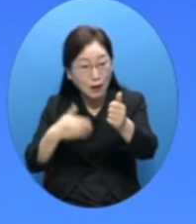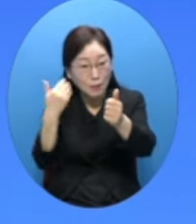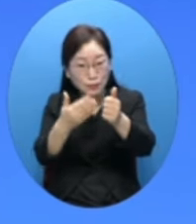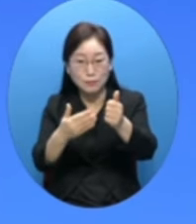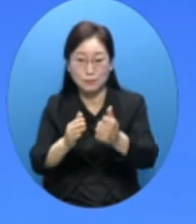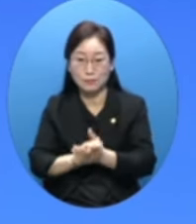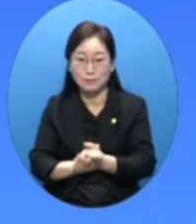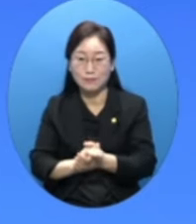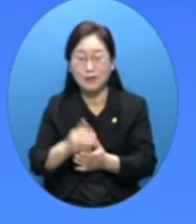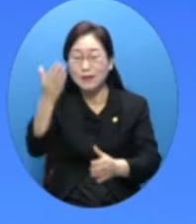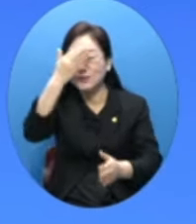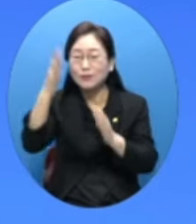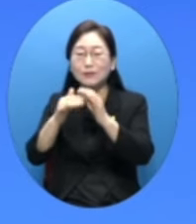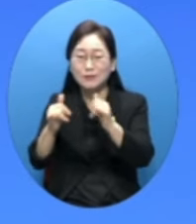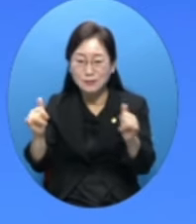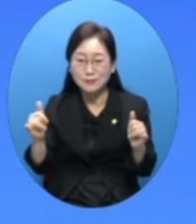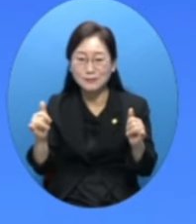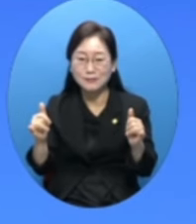청년들이